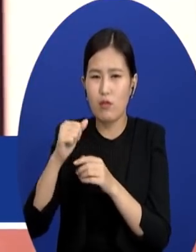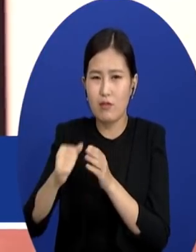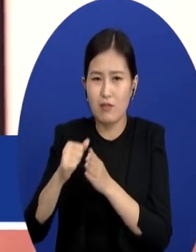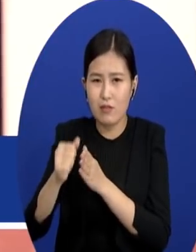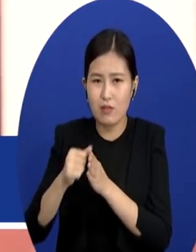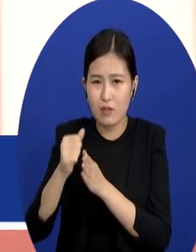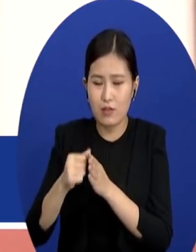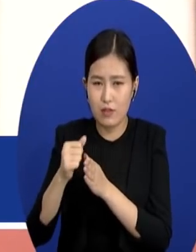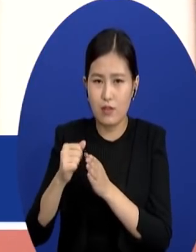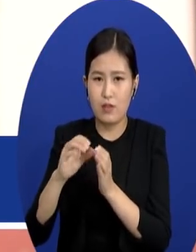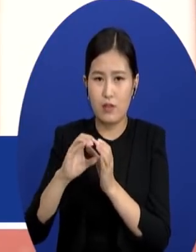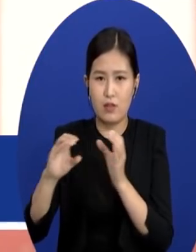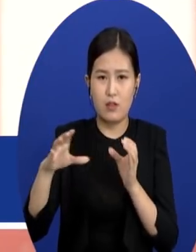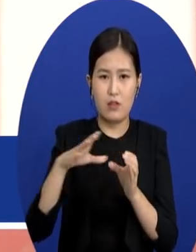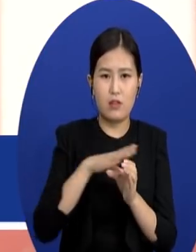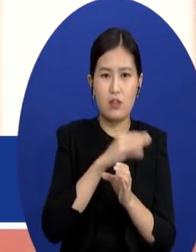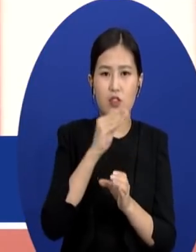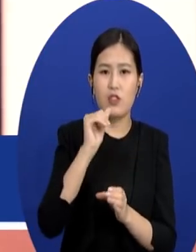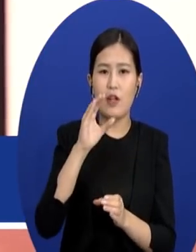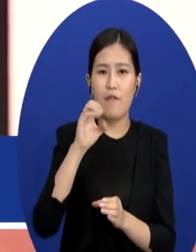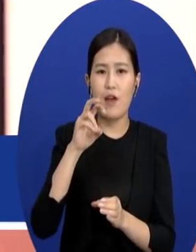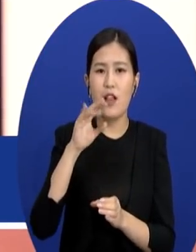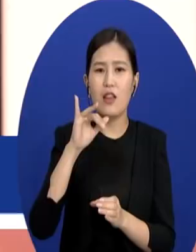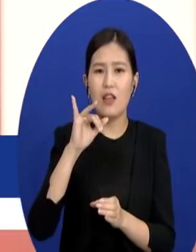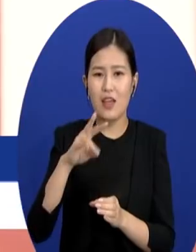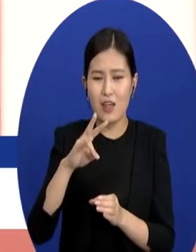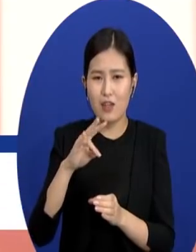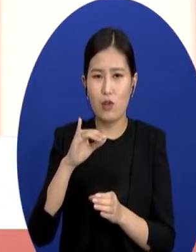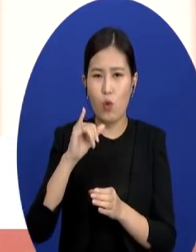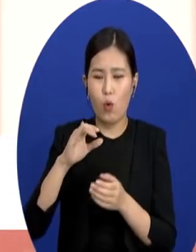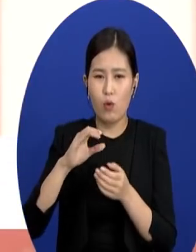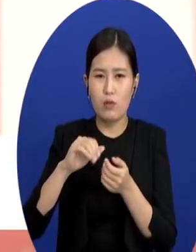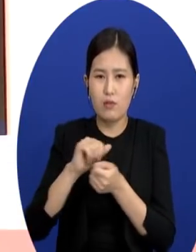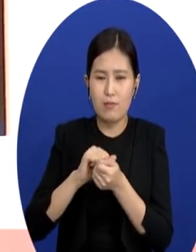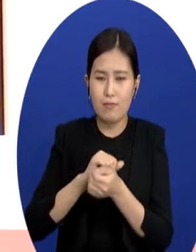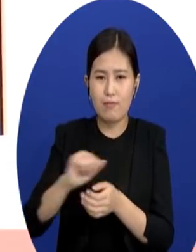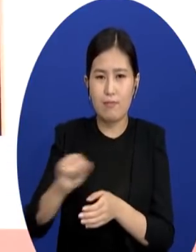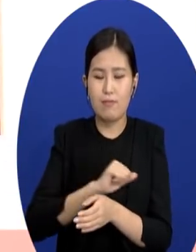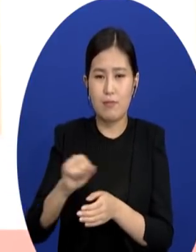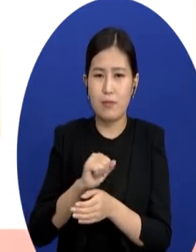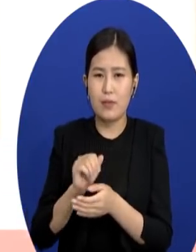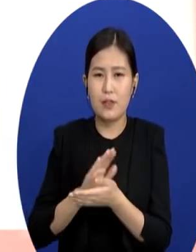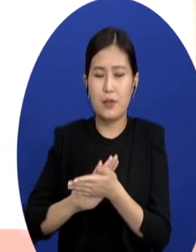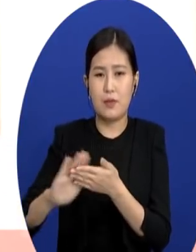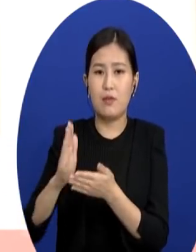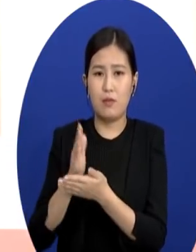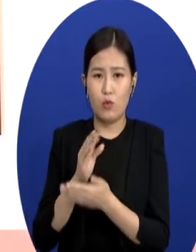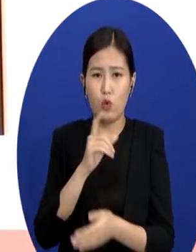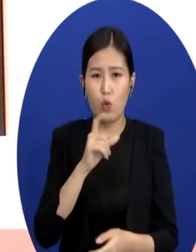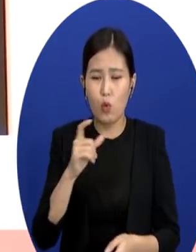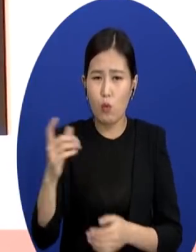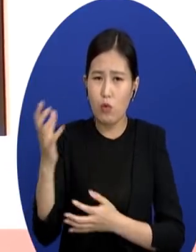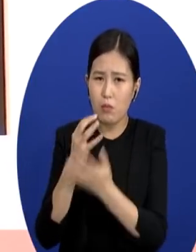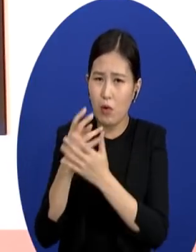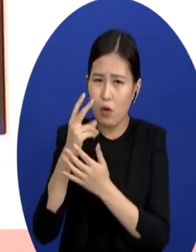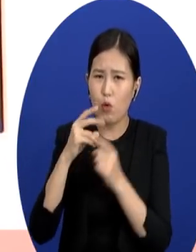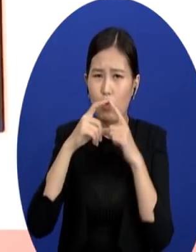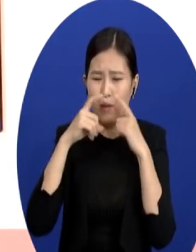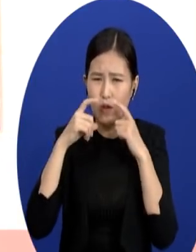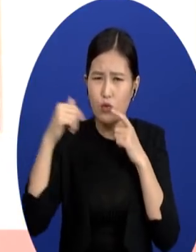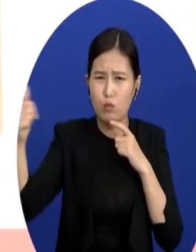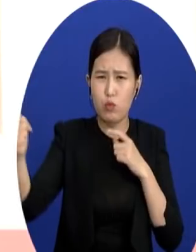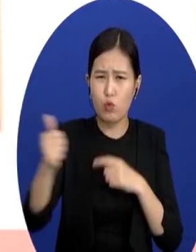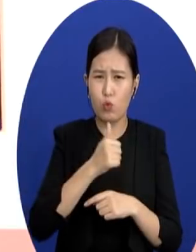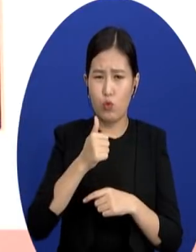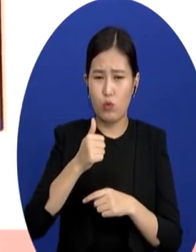бол жавлины уусмалаар арчдаг, ариутгадаг. Ер нь хүмүүс ер нь тогтмол маска зөөж ирж байгаа.